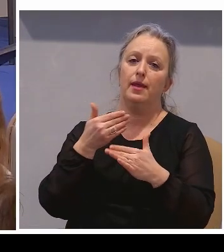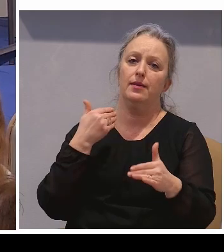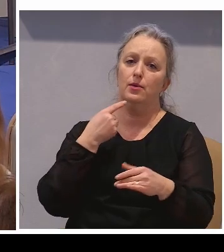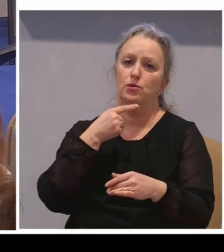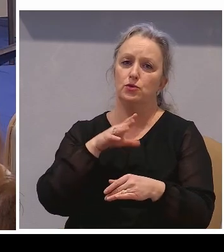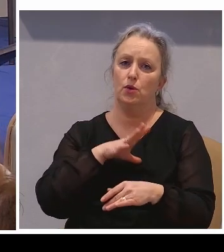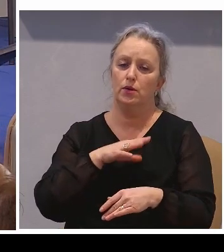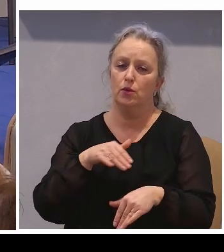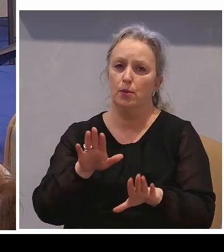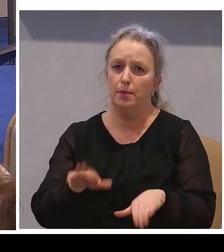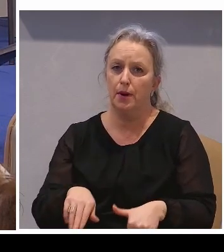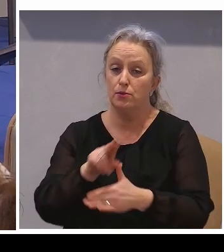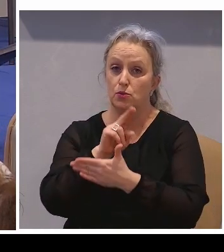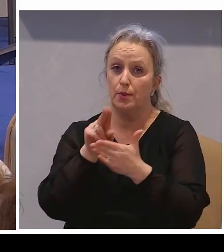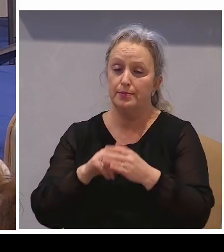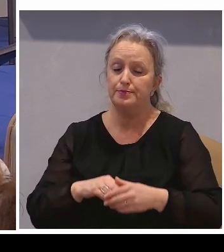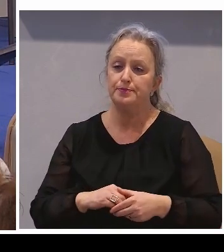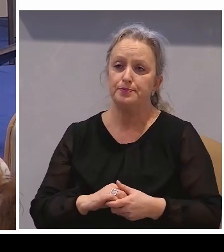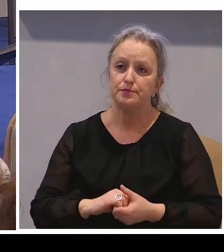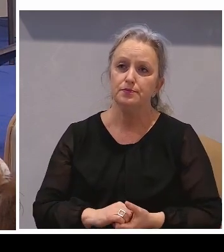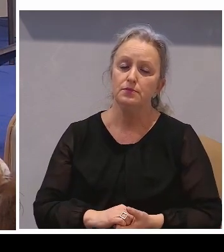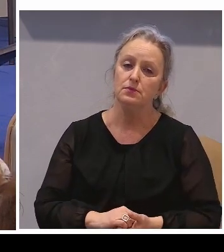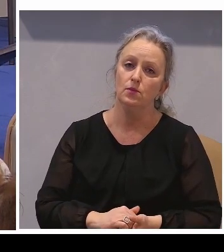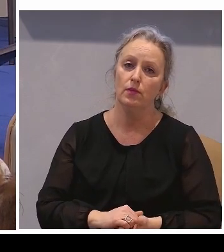issues, gastrointestinal Jah. tract issues.